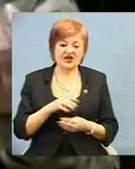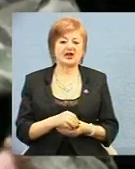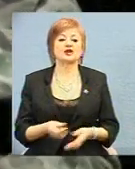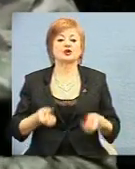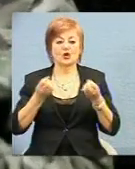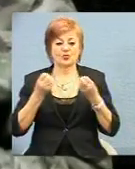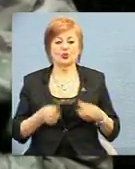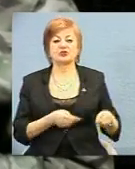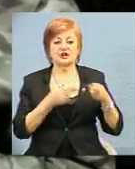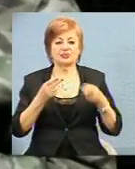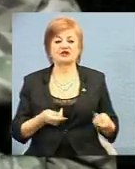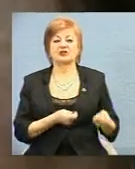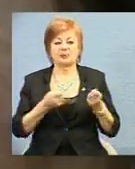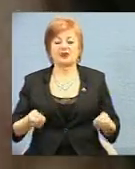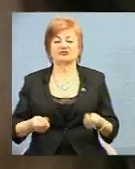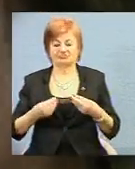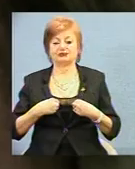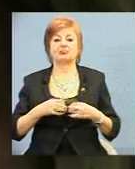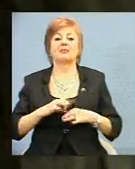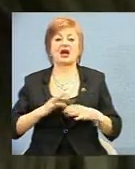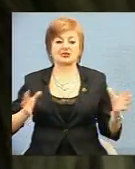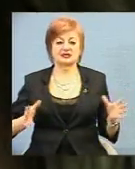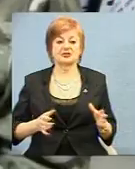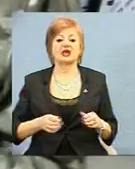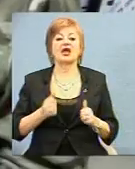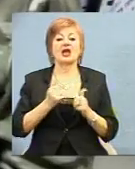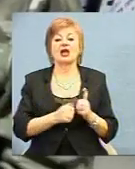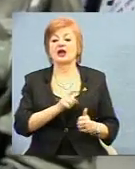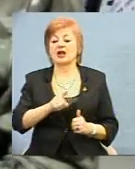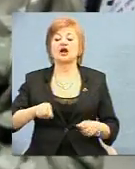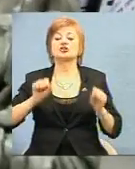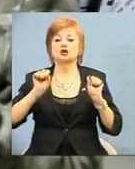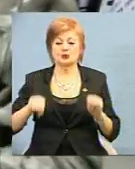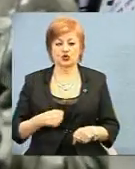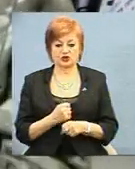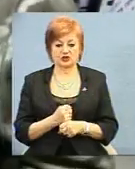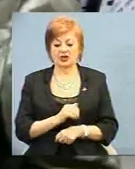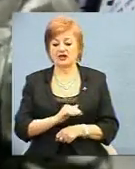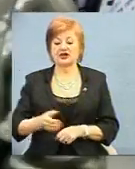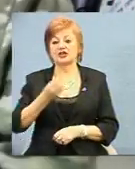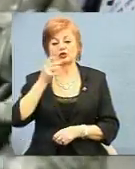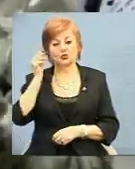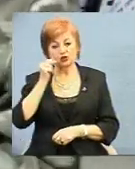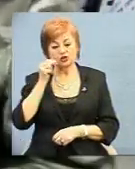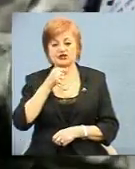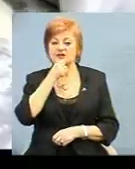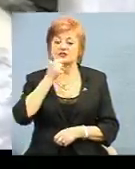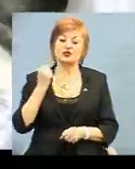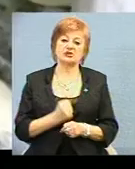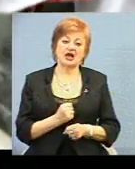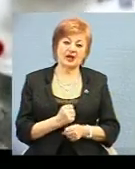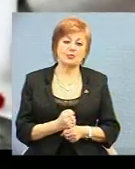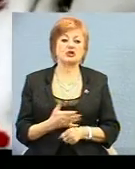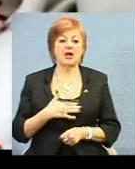Просто приїжджайте і привезіть нам праздник. Кожен може щось діяти сьогодні. Діти гарно вчитися, дорослі працювати.